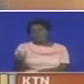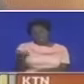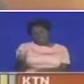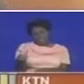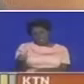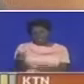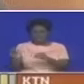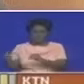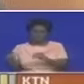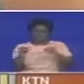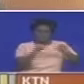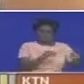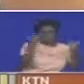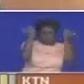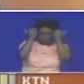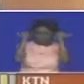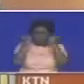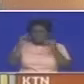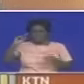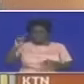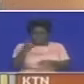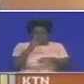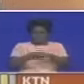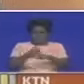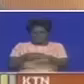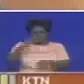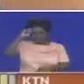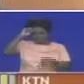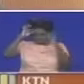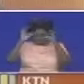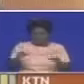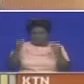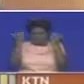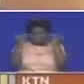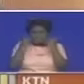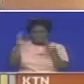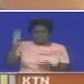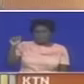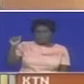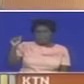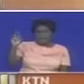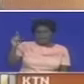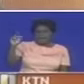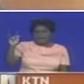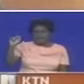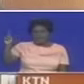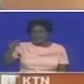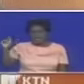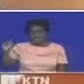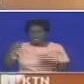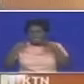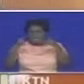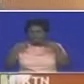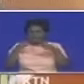Tuelekee mahakamani, na kwa mara nyingine tena uamuzi wa kesi na umhusu mwandishi wa habari Walter Baraza anayetakikana